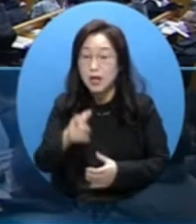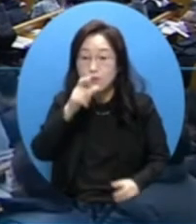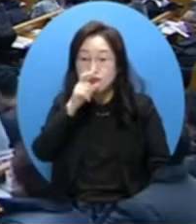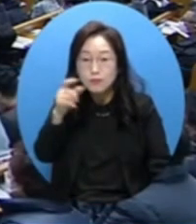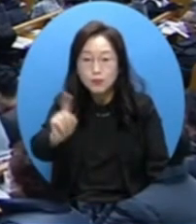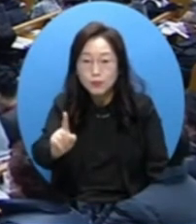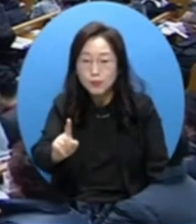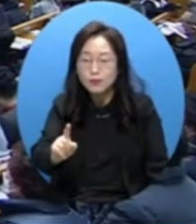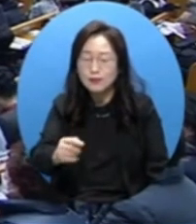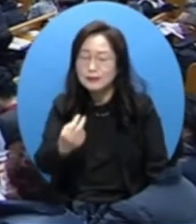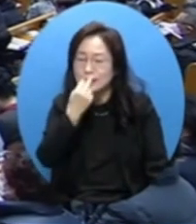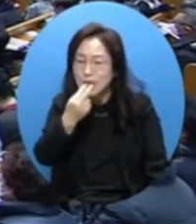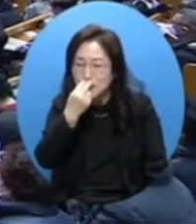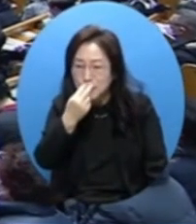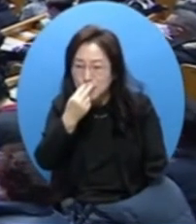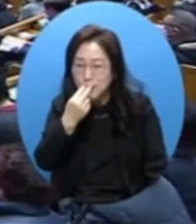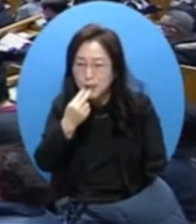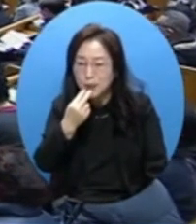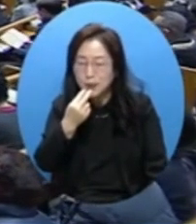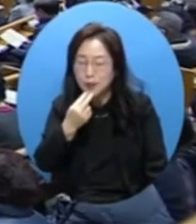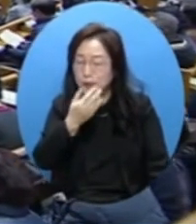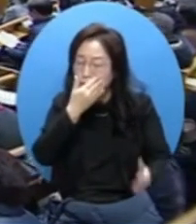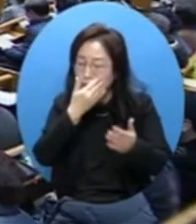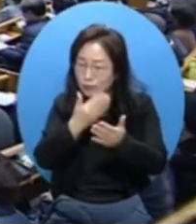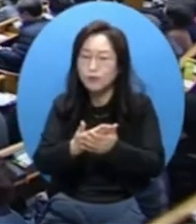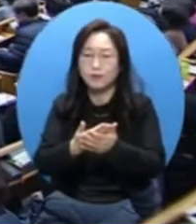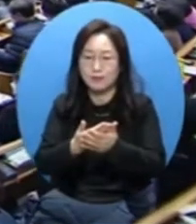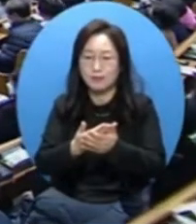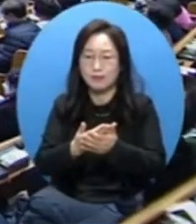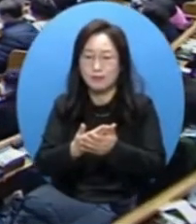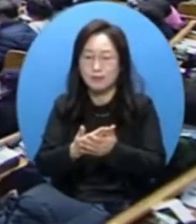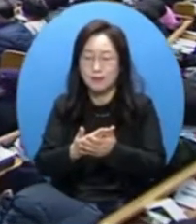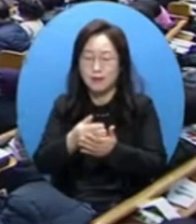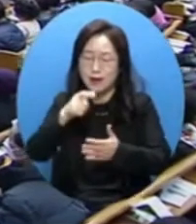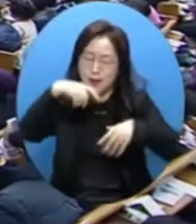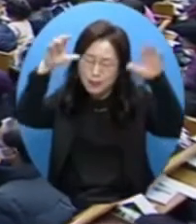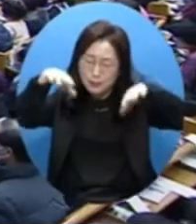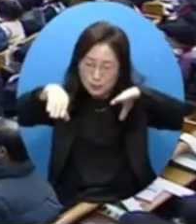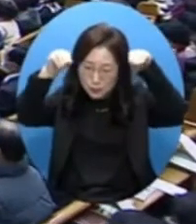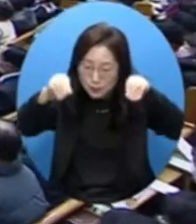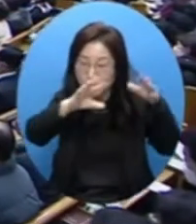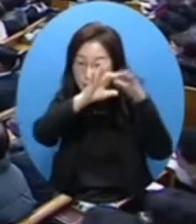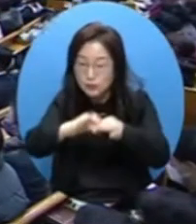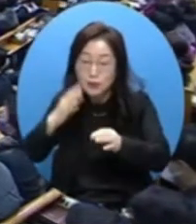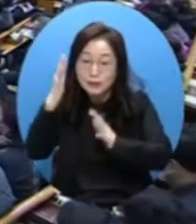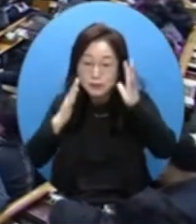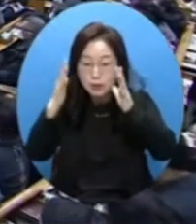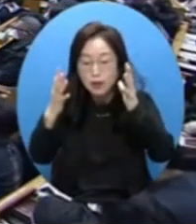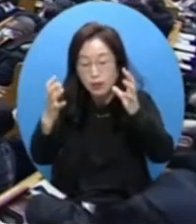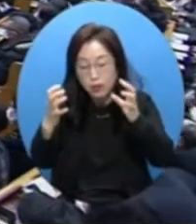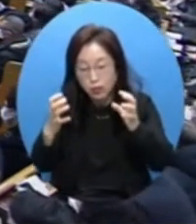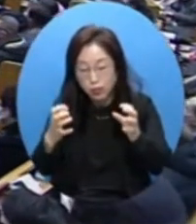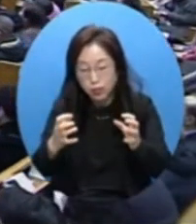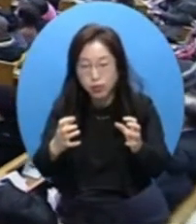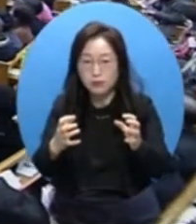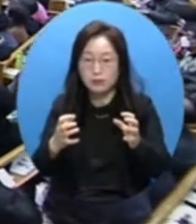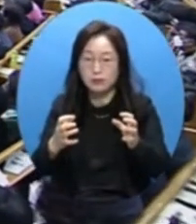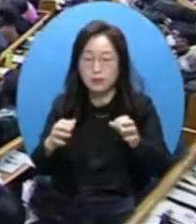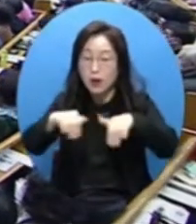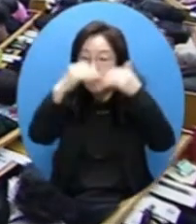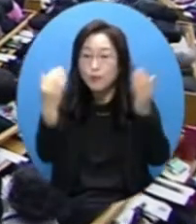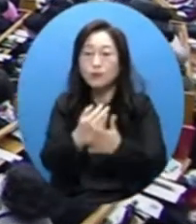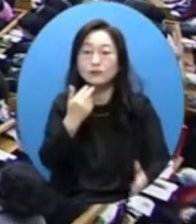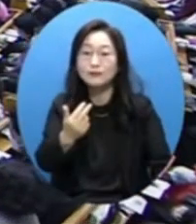생물의 생명을 유지하는 가장 중요한 것입니다. 가뭄이 계속되면 식물이 말라 죽게 됩니다. 모든